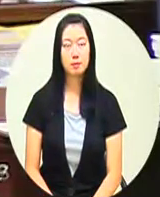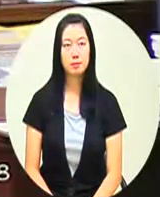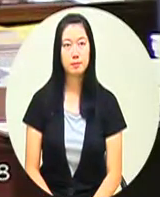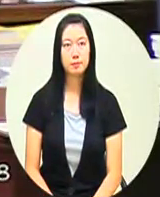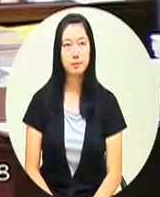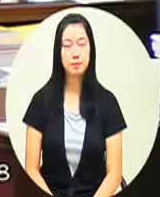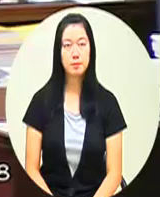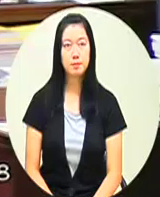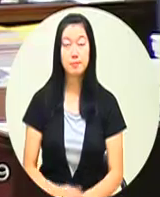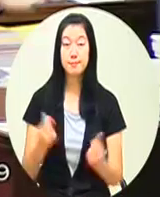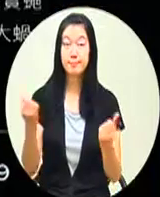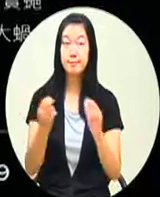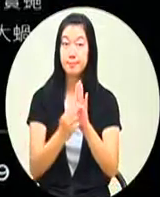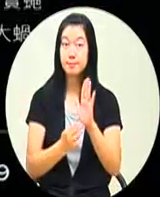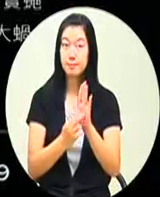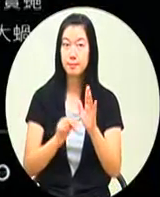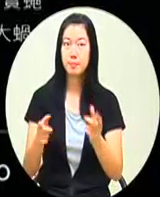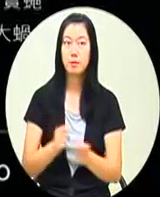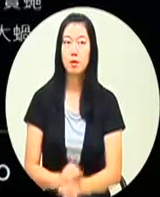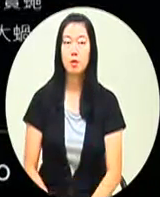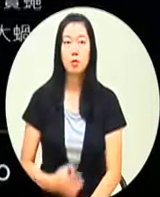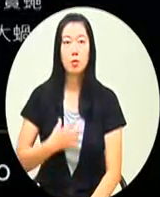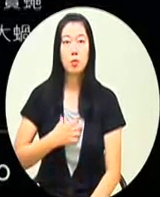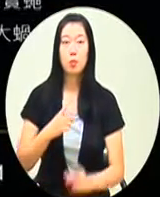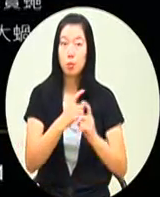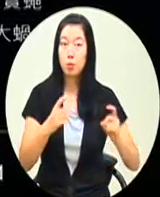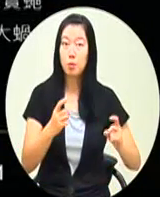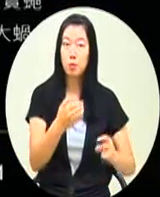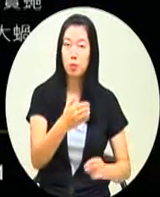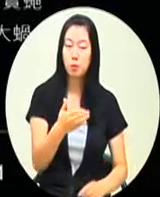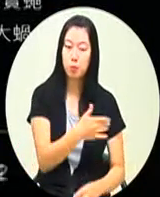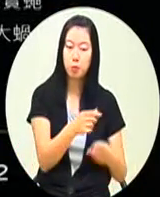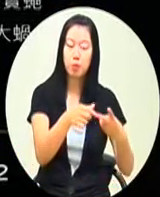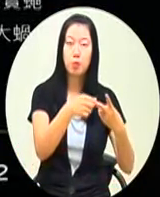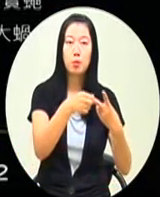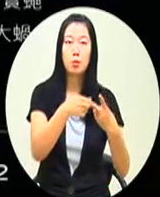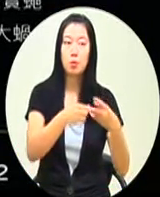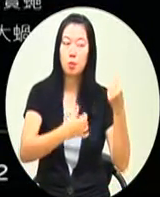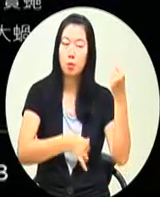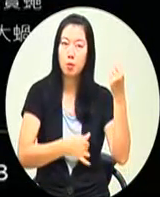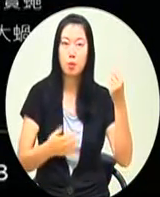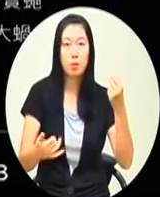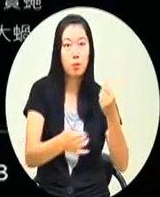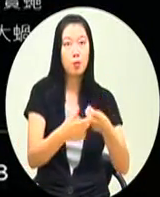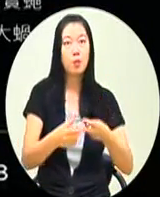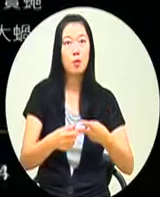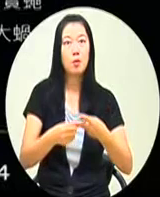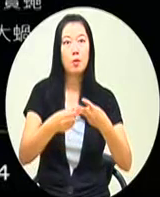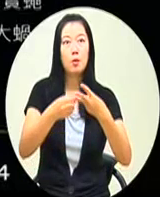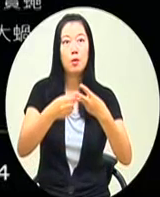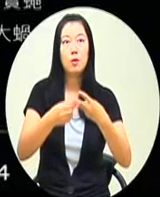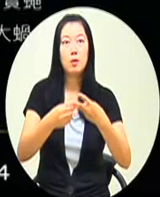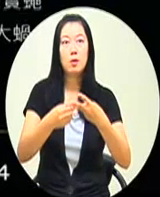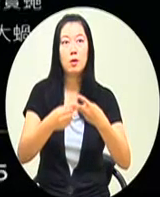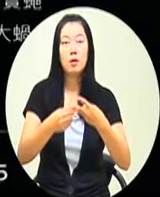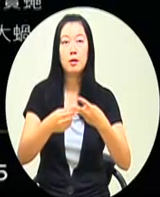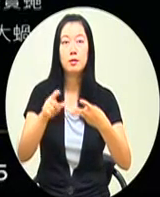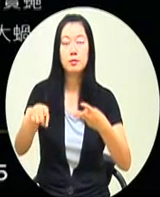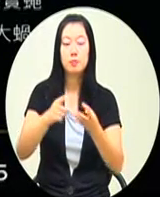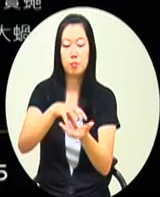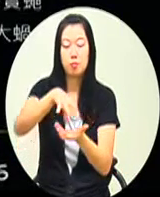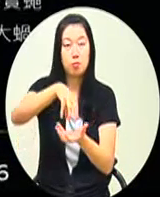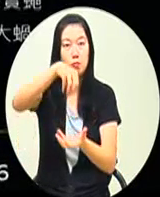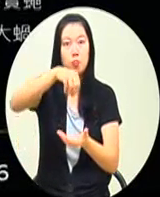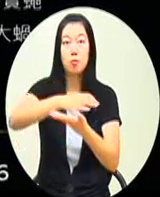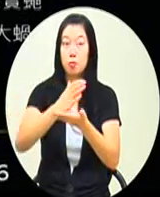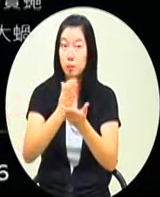像吴郭鱼，像琵琶鱼，甚至金伯雷、福寿螺这种，这都是